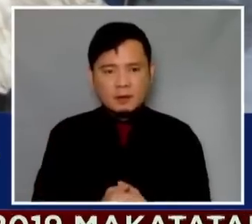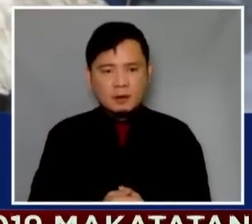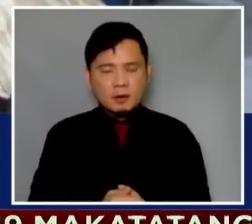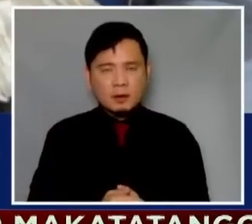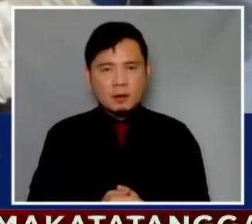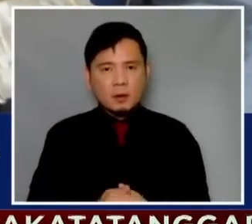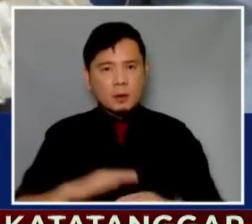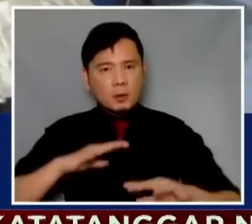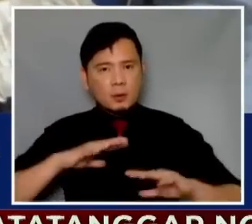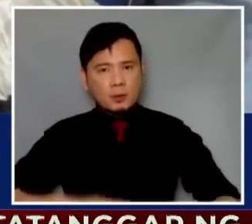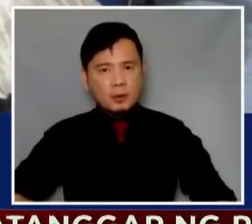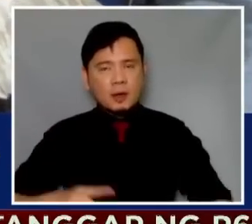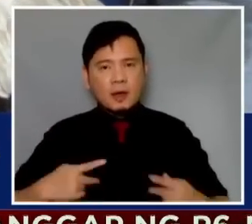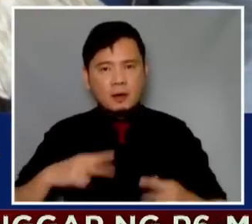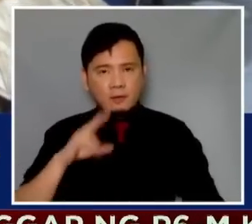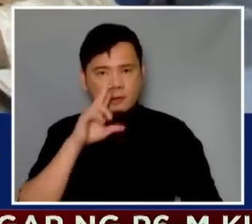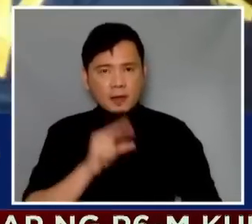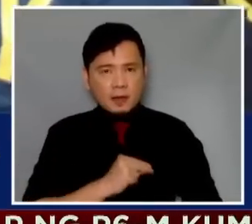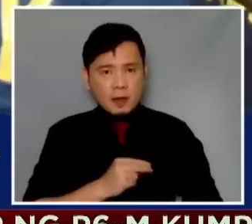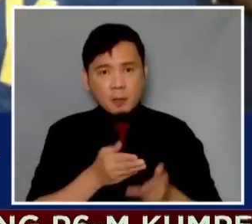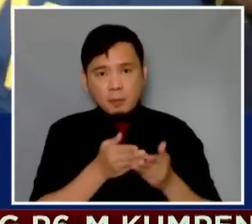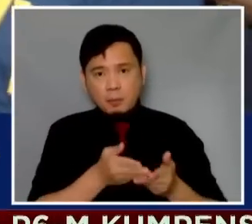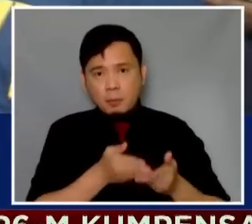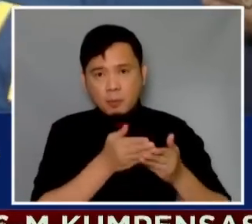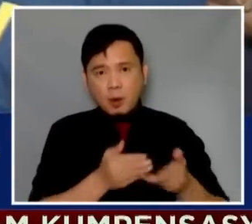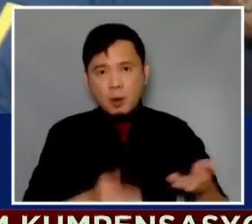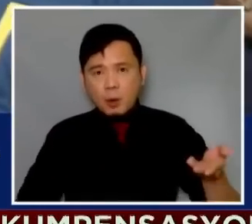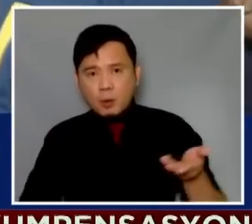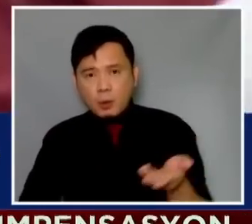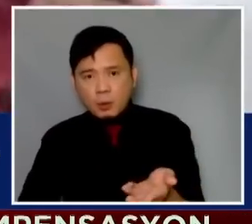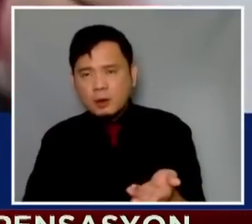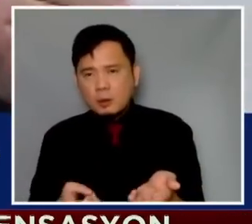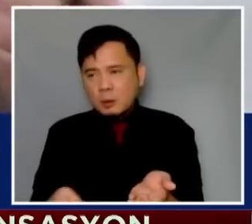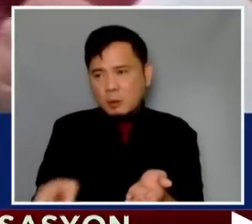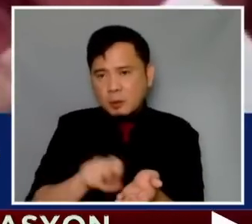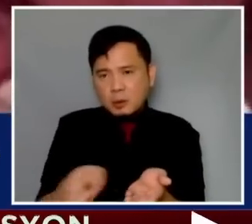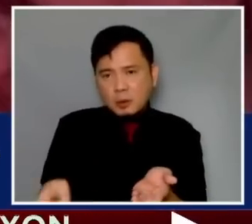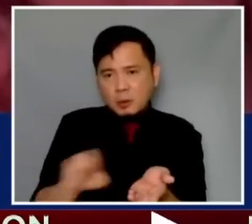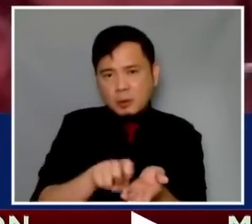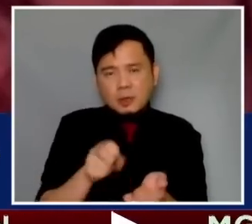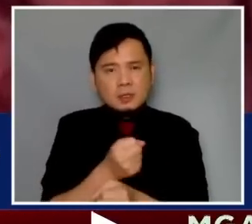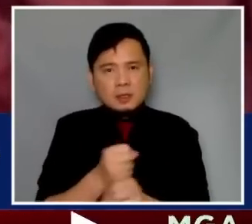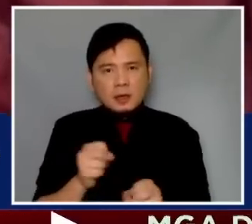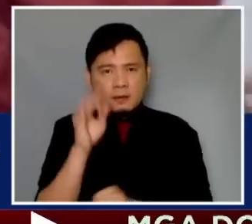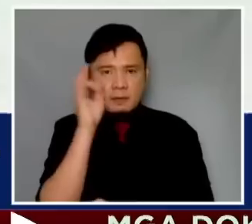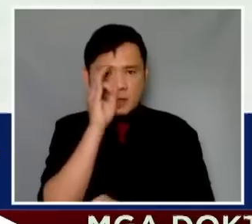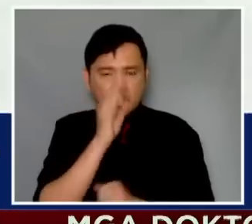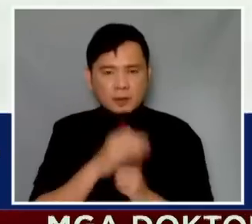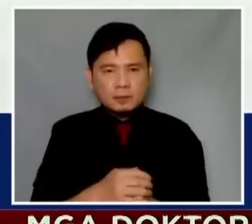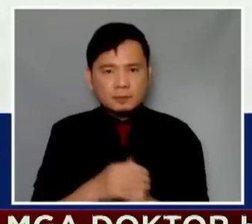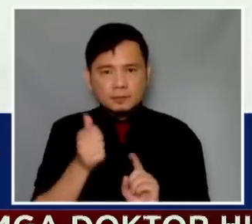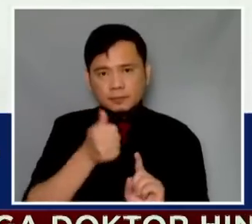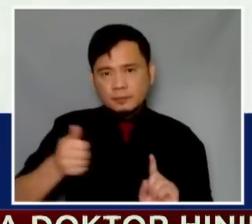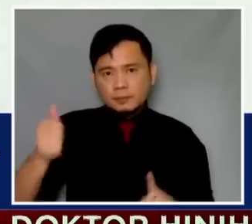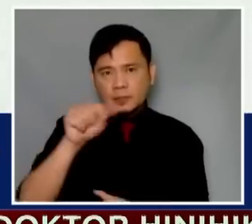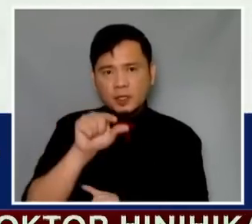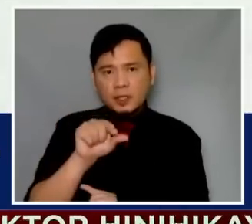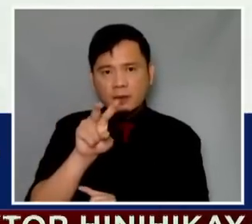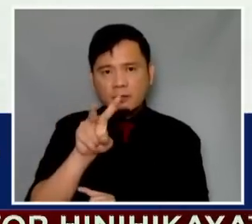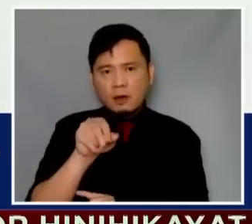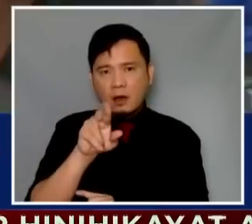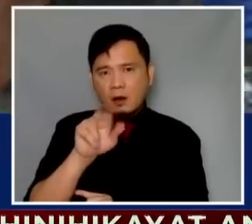ng Vietnam na sumagip sa mga Pilipino. Kinumpirma po naman ni Justice Secretary Menardo Guevara na nagkaroon ng